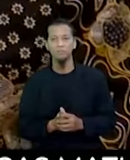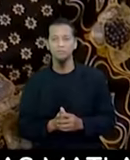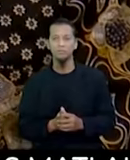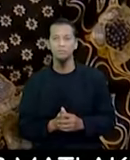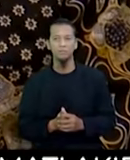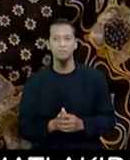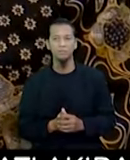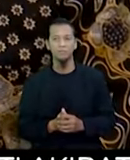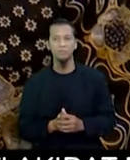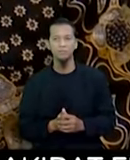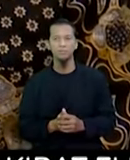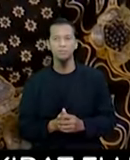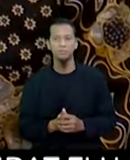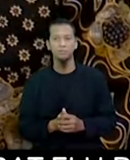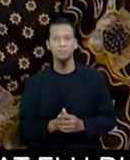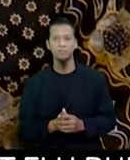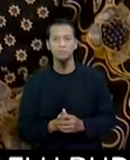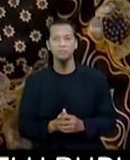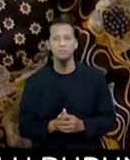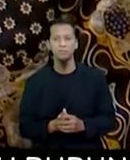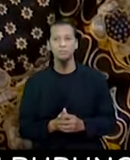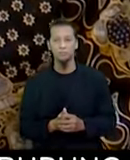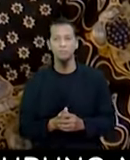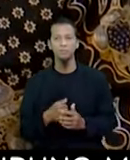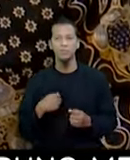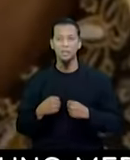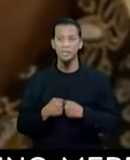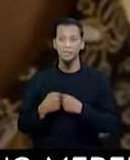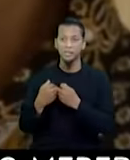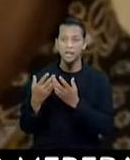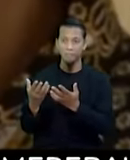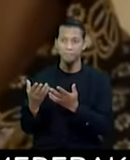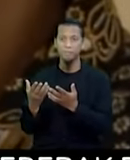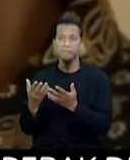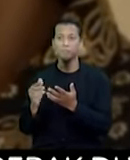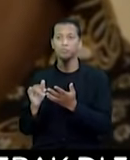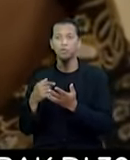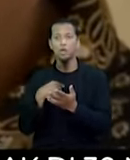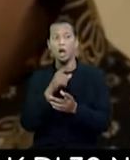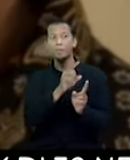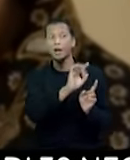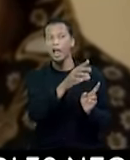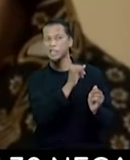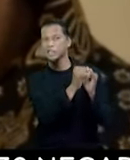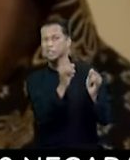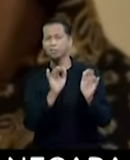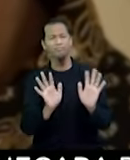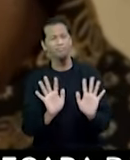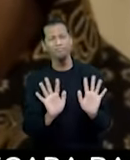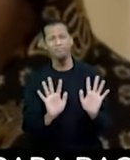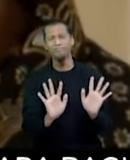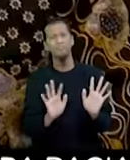saya memeluk agama Islam dengan tidak menjelekan agama sebelumnya karena agama semua baik ya hanya jodoh aja